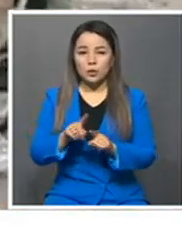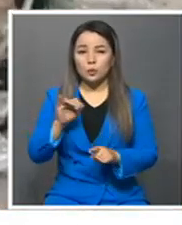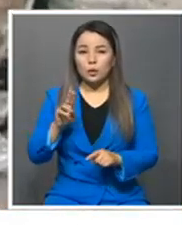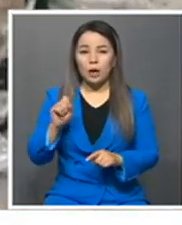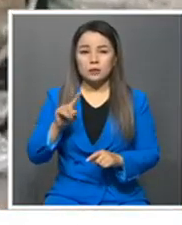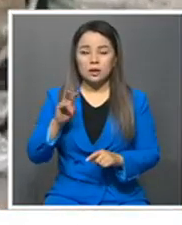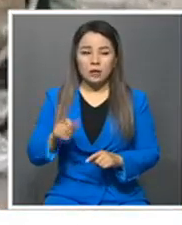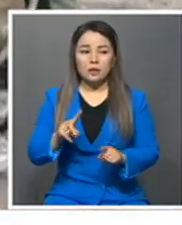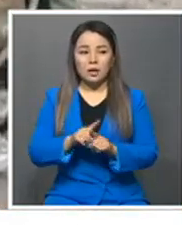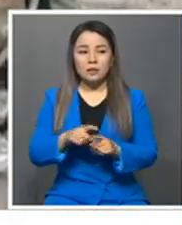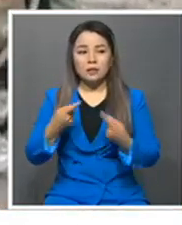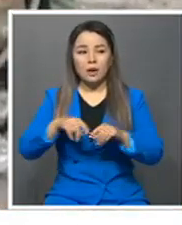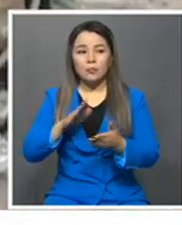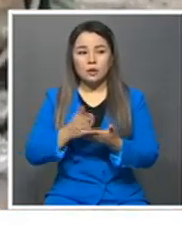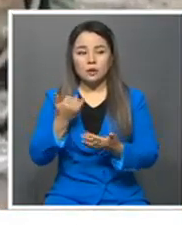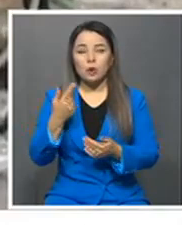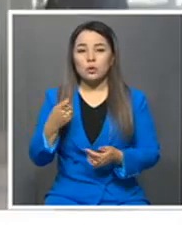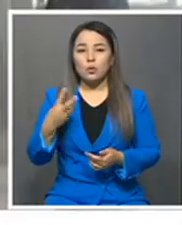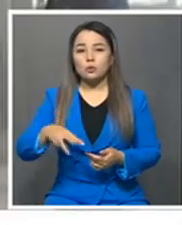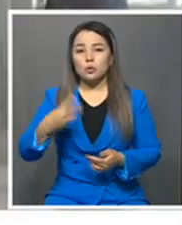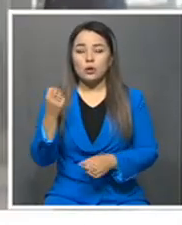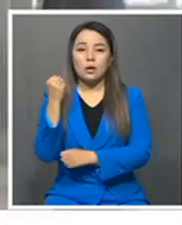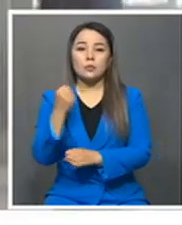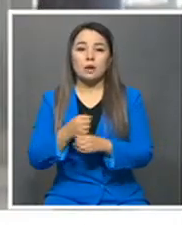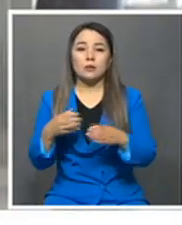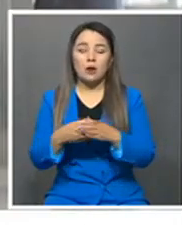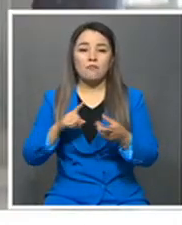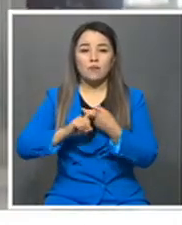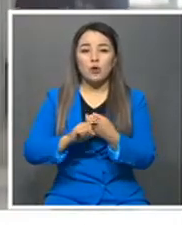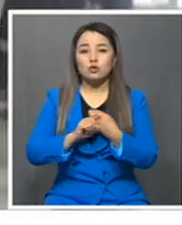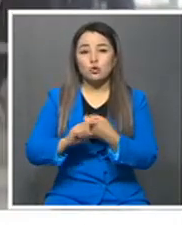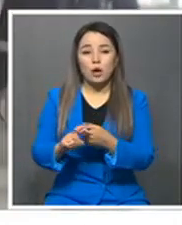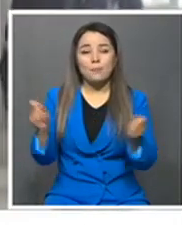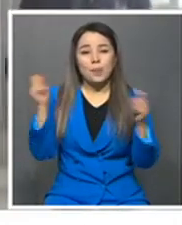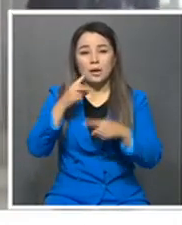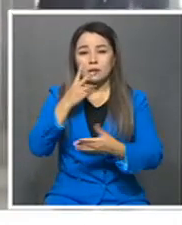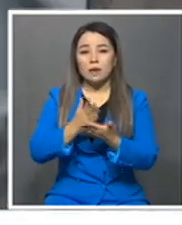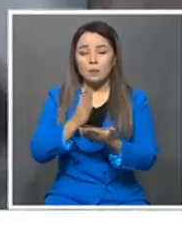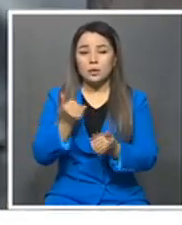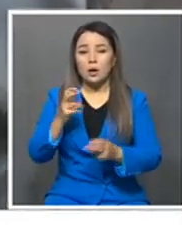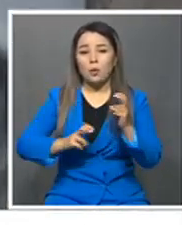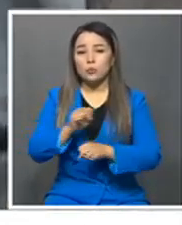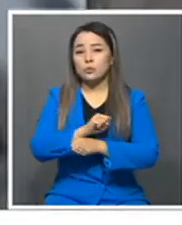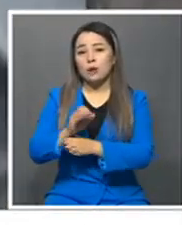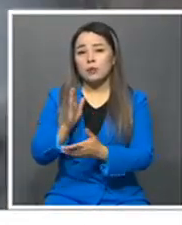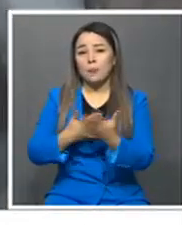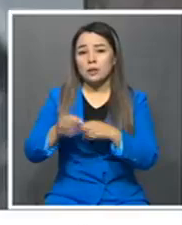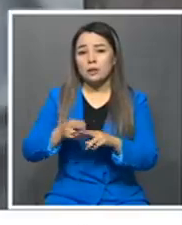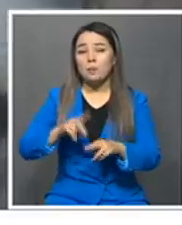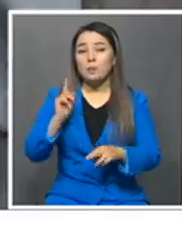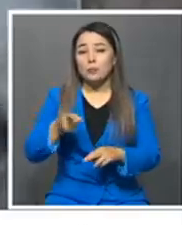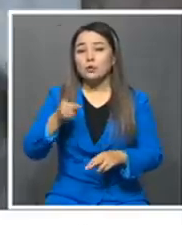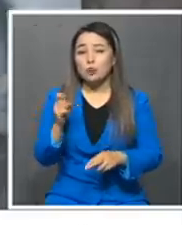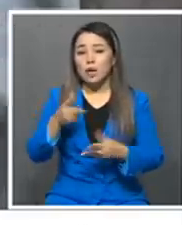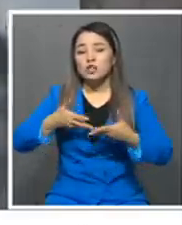Нұрқазған кенішінен. Бүгінде кеніштің 133 жұмысшысы вирус жұқтырғаны белгілі болып отыр. Қазір өндірісі тоқтаған, мұнда барлығы